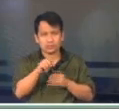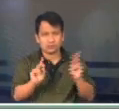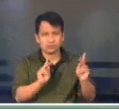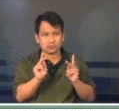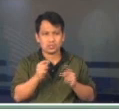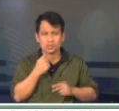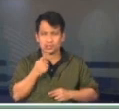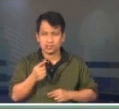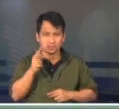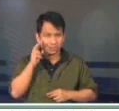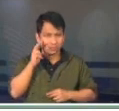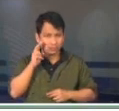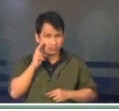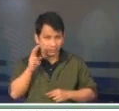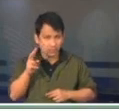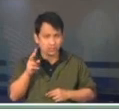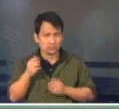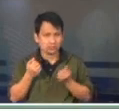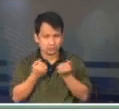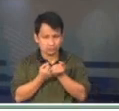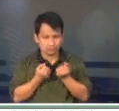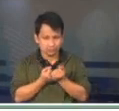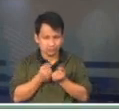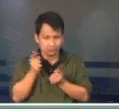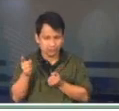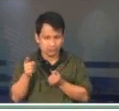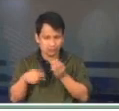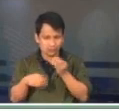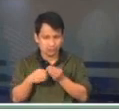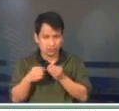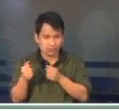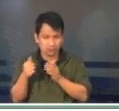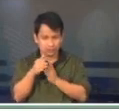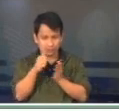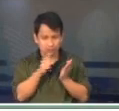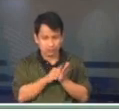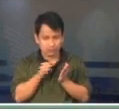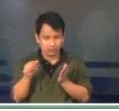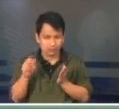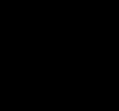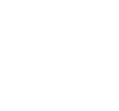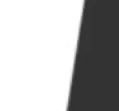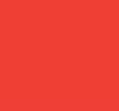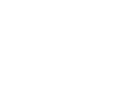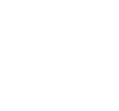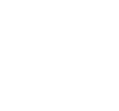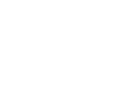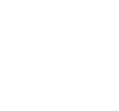Villar na suportado niya ang mga legislative agenda ni Velasco.